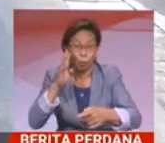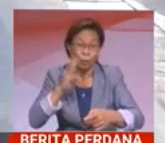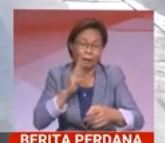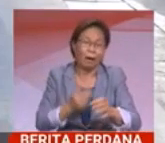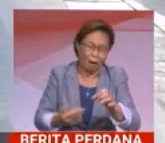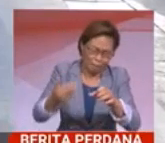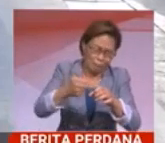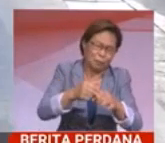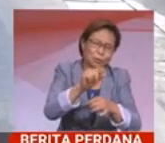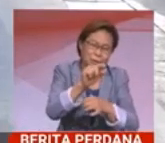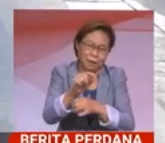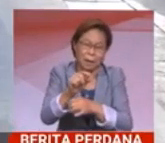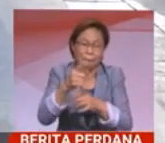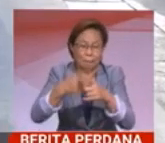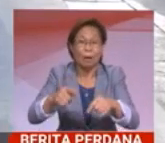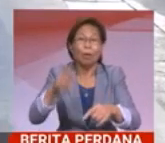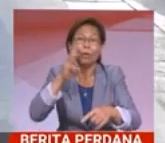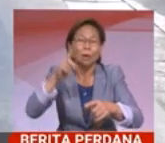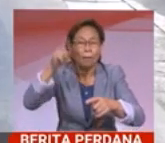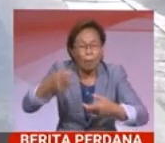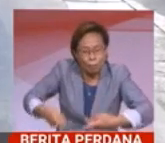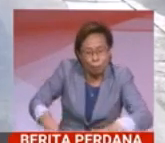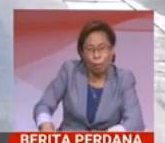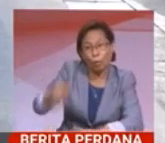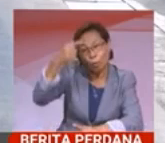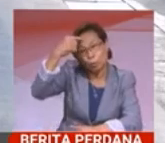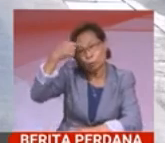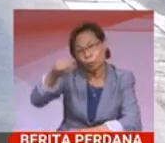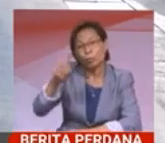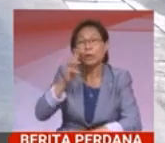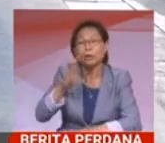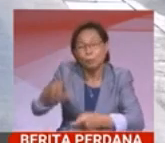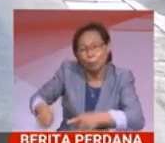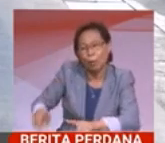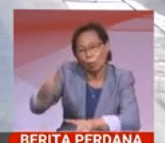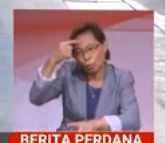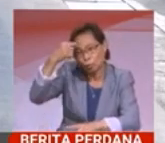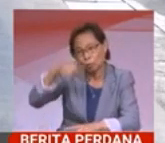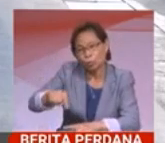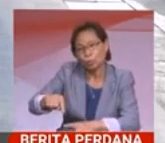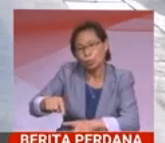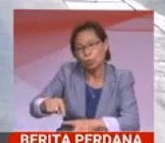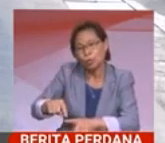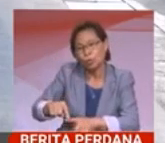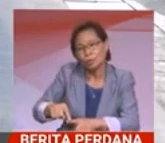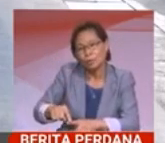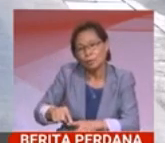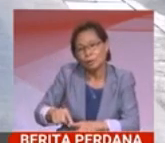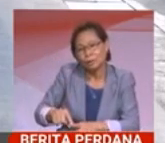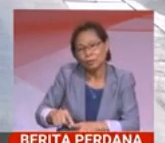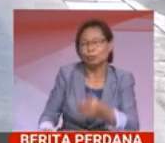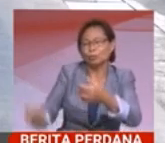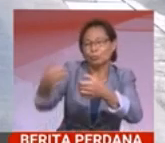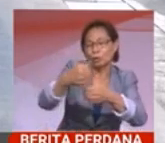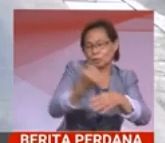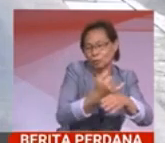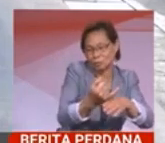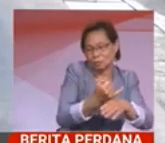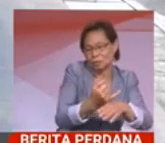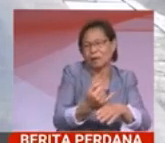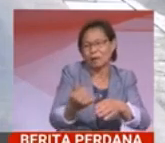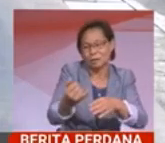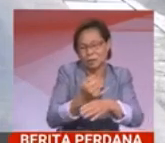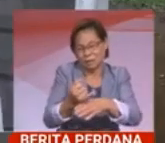wanita harus adi beli lebih di ruang untuk mencegah bulu high ah industri-industri yang yang didownload